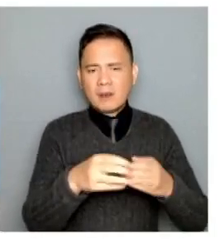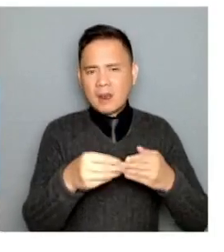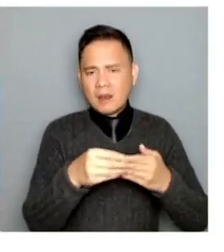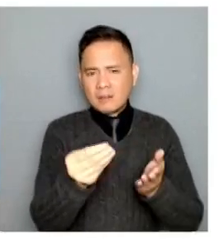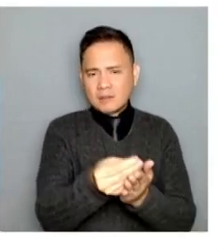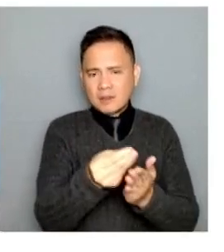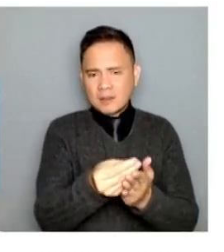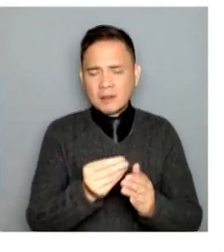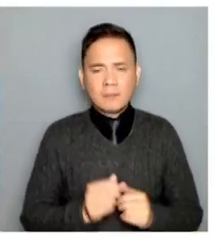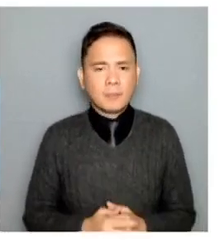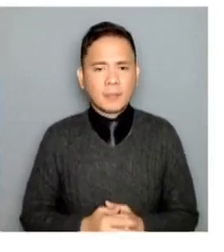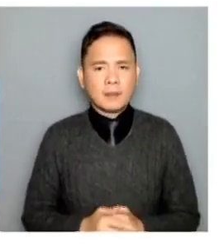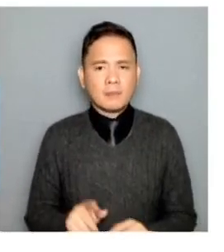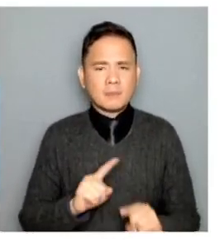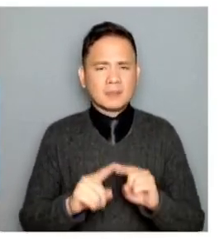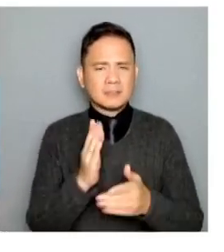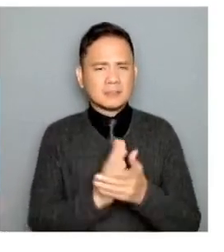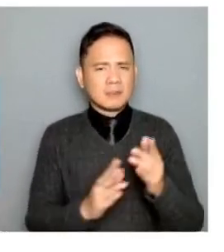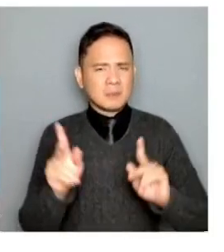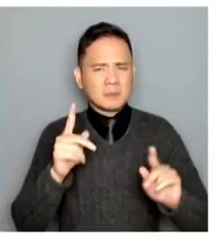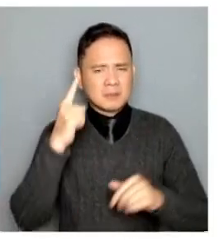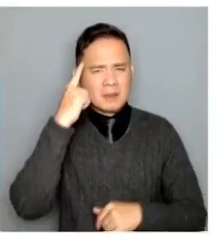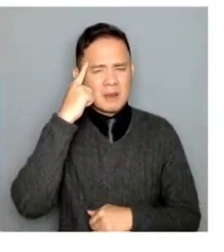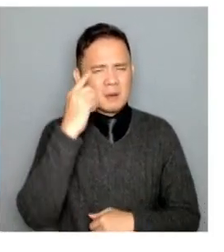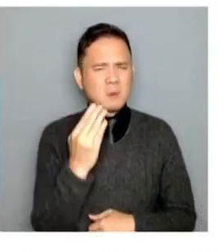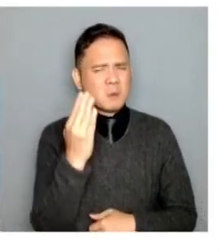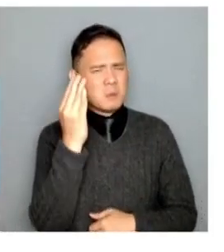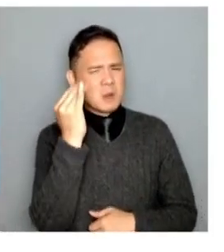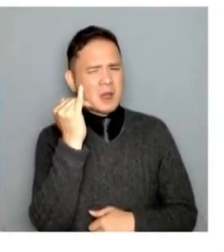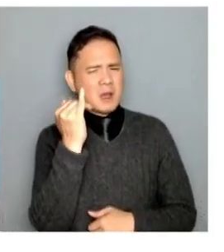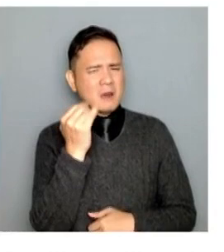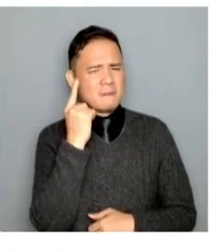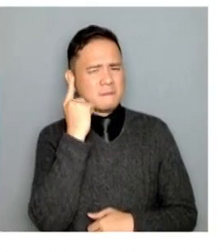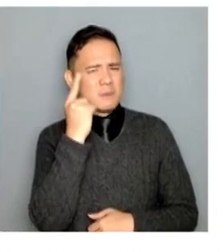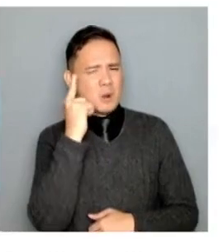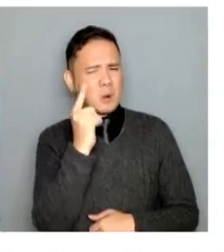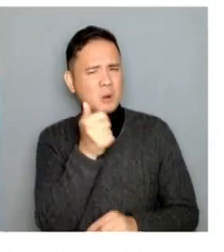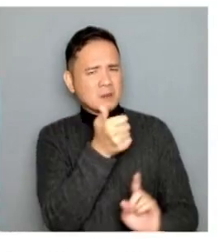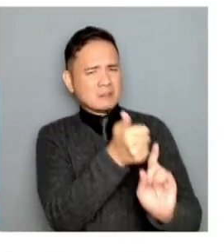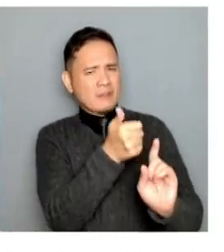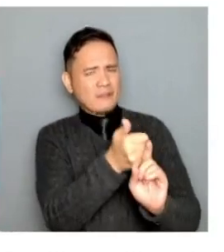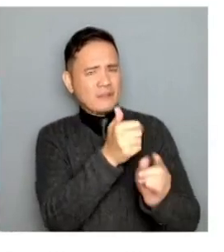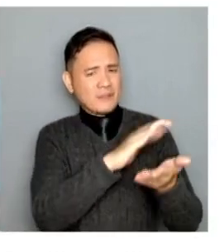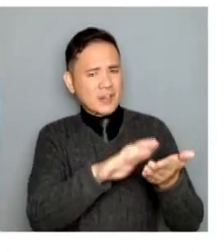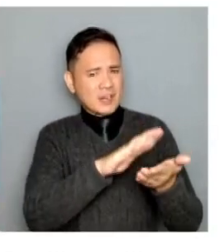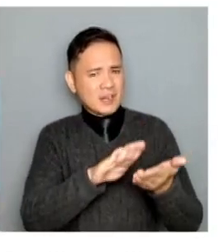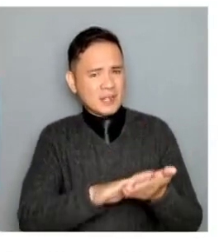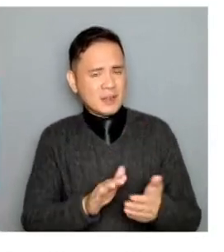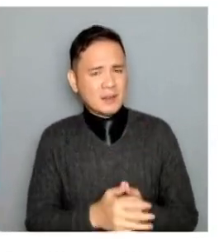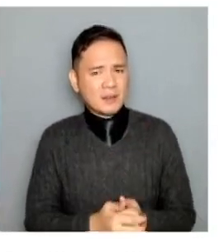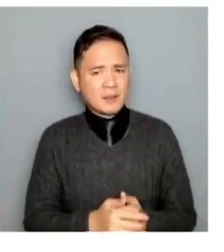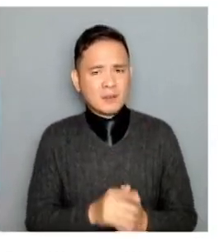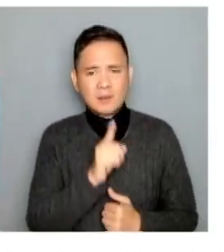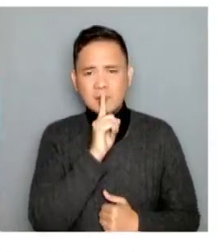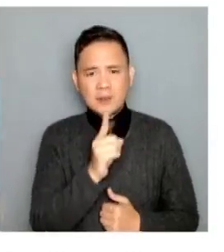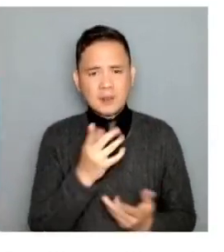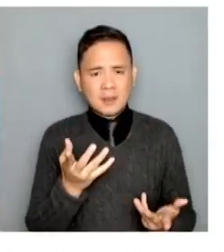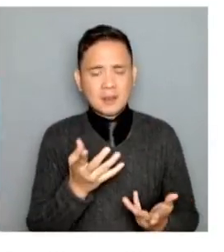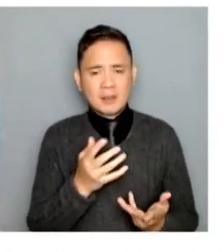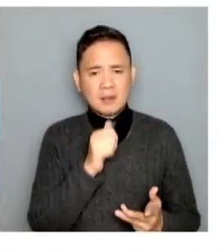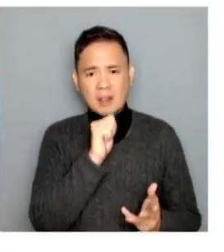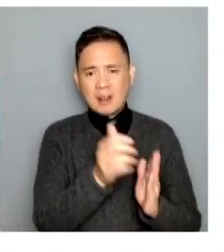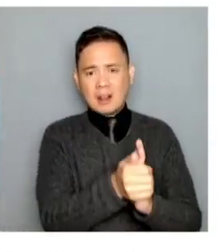Pero ang sabi ng iba, bakit ganun? Bakit sila pa ang maglilinis? Eh, hindi naman nila kasalanan ito.